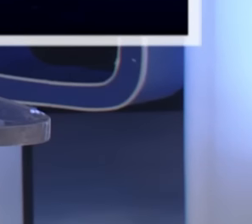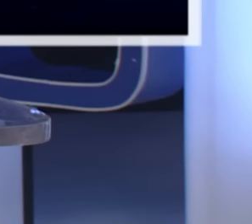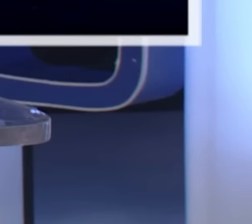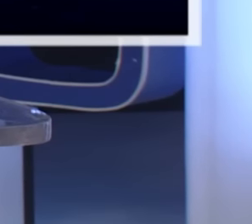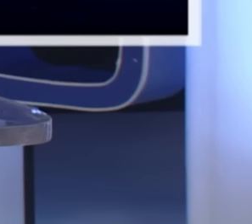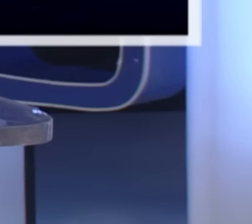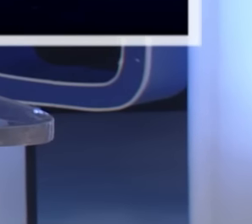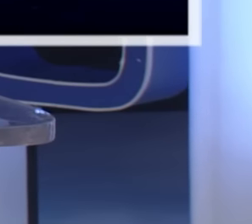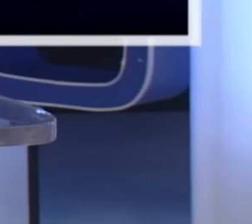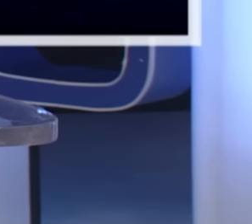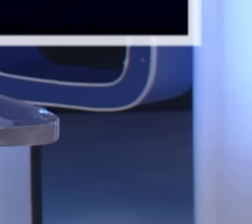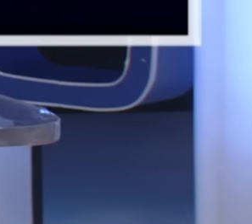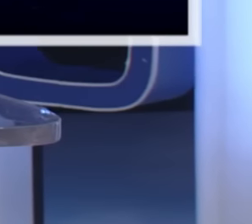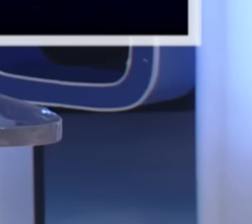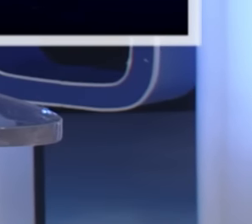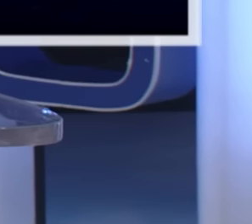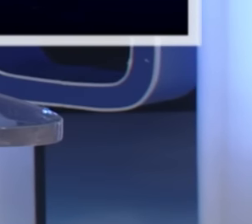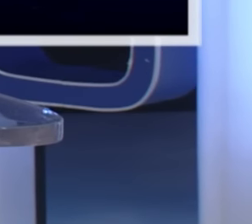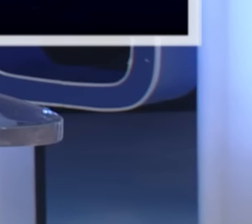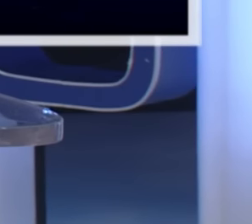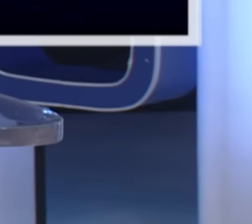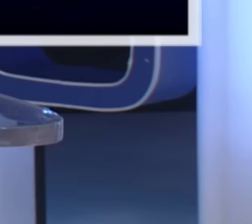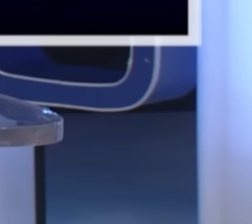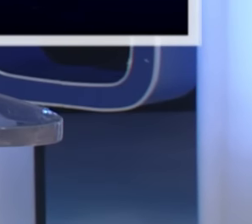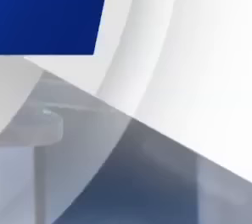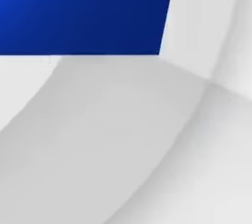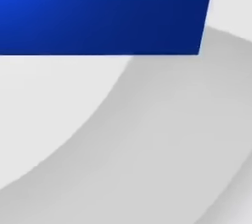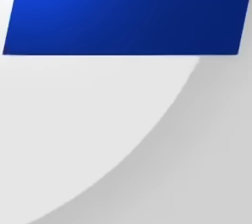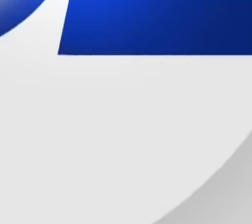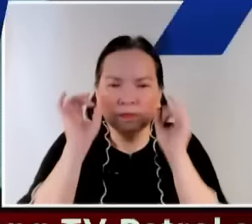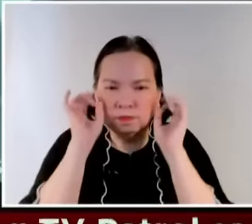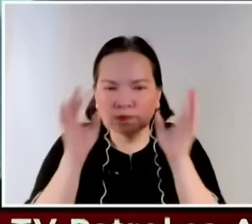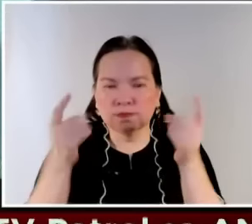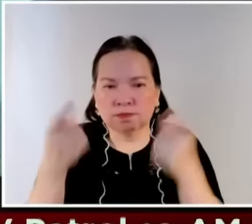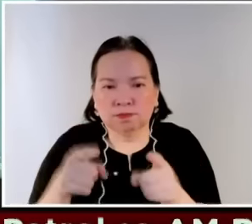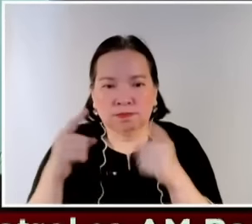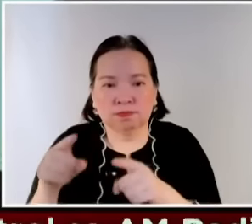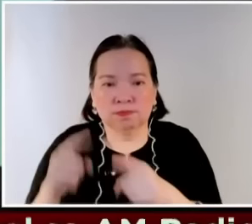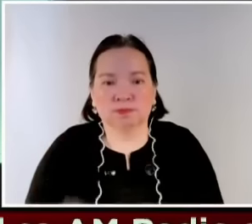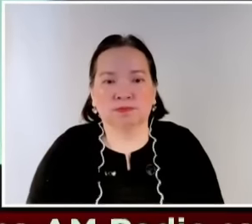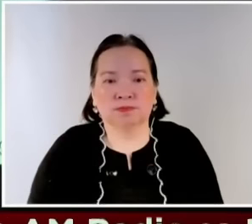disgrasya. Nagpa-patrol, Dennis Datu.